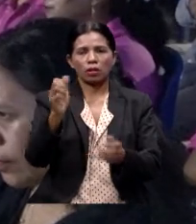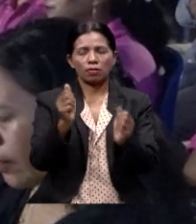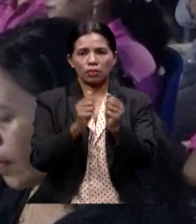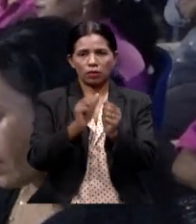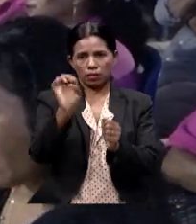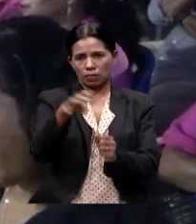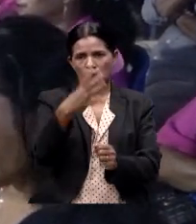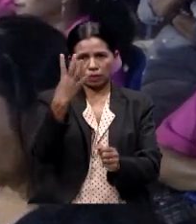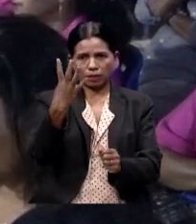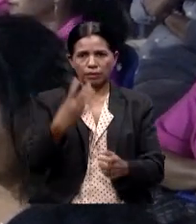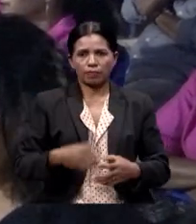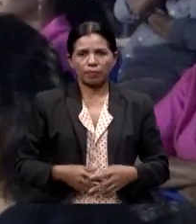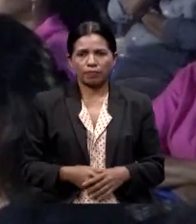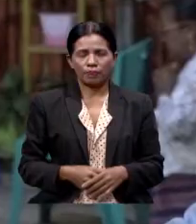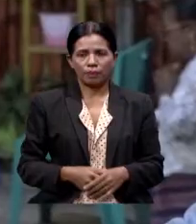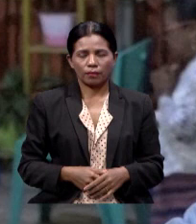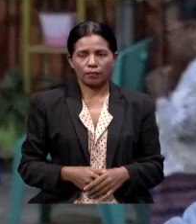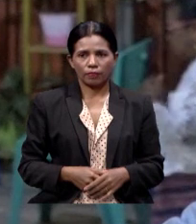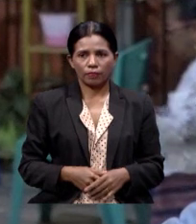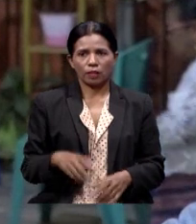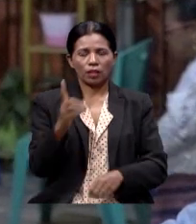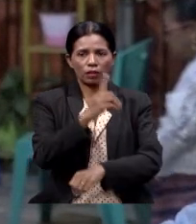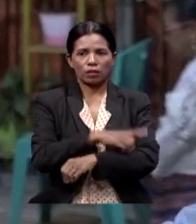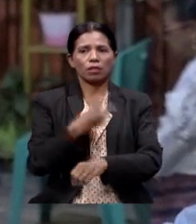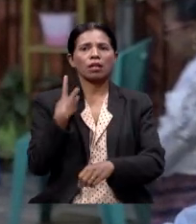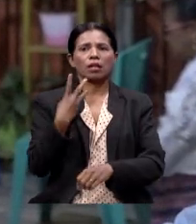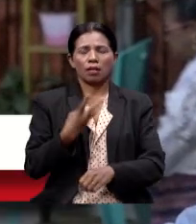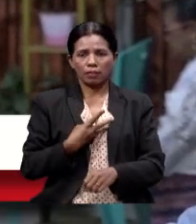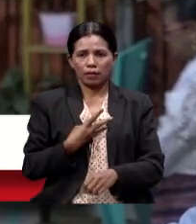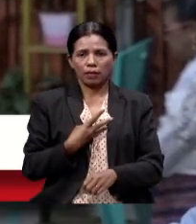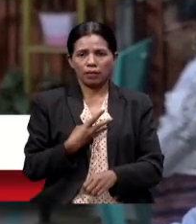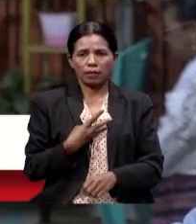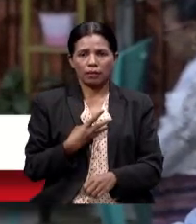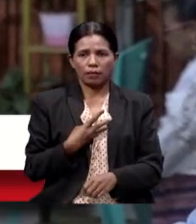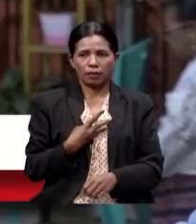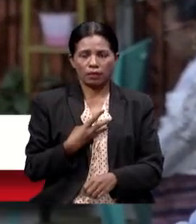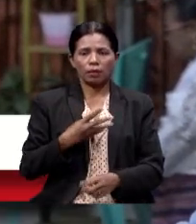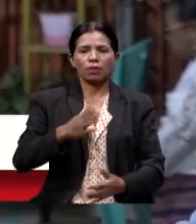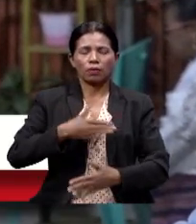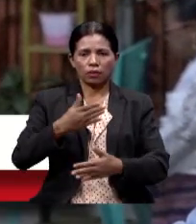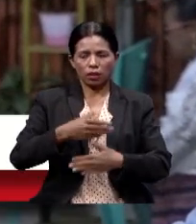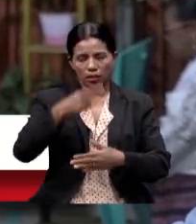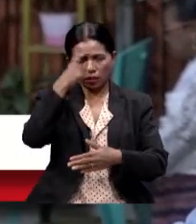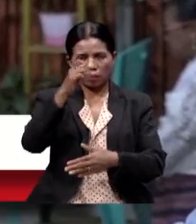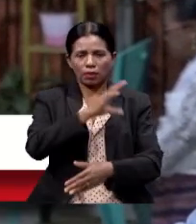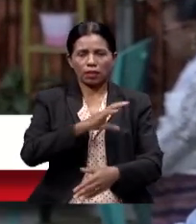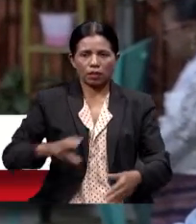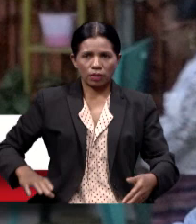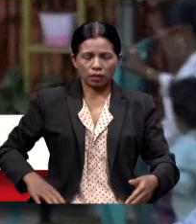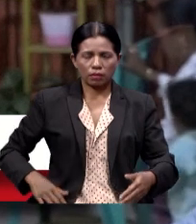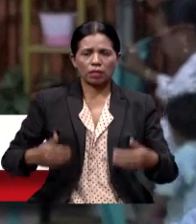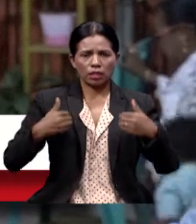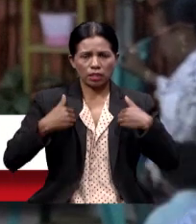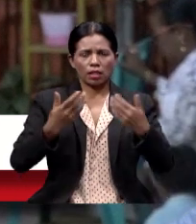resenghat. Ia lorong dene, ia amimos hak solok tambah sarani sira ia